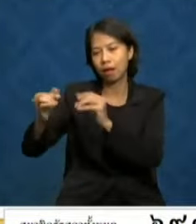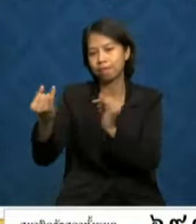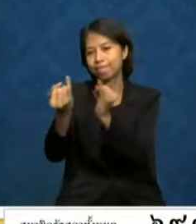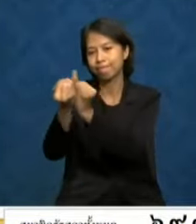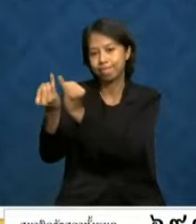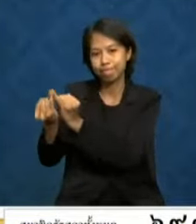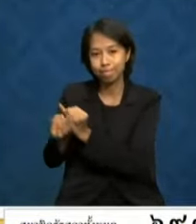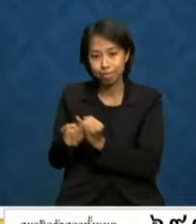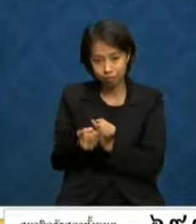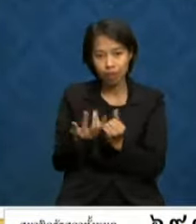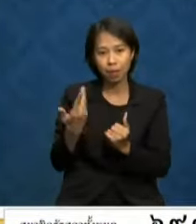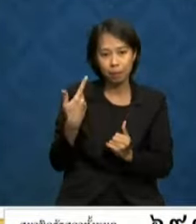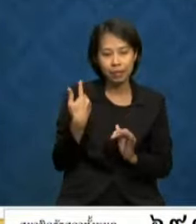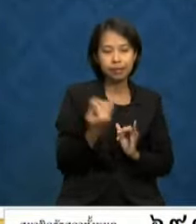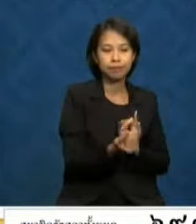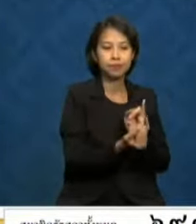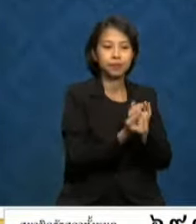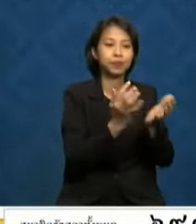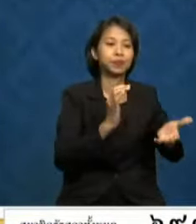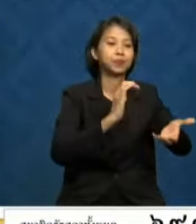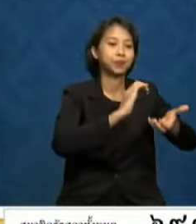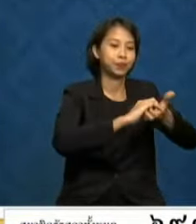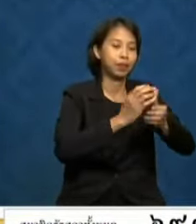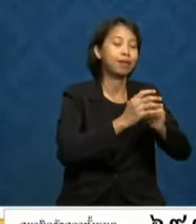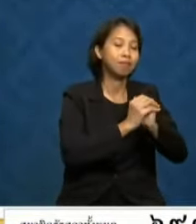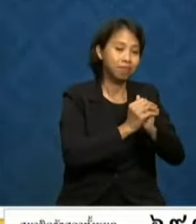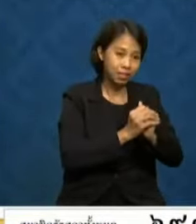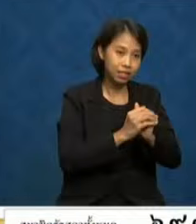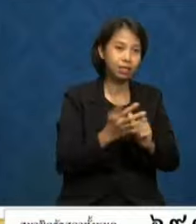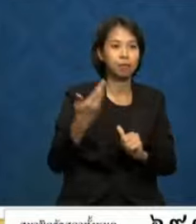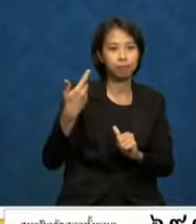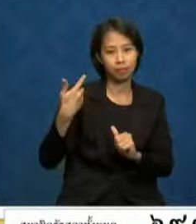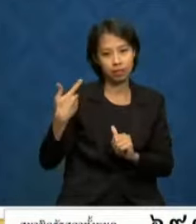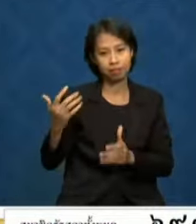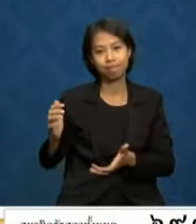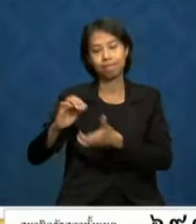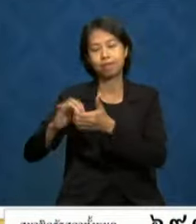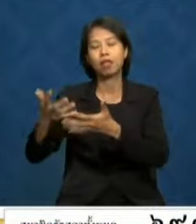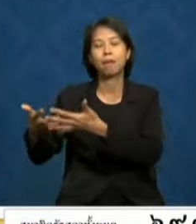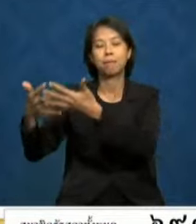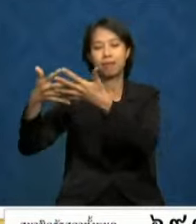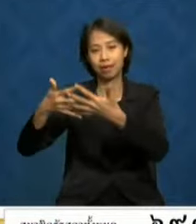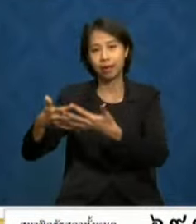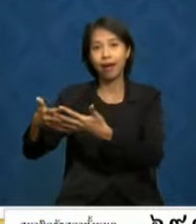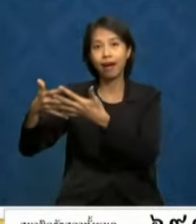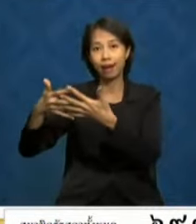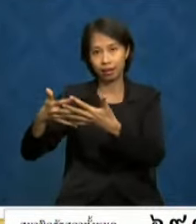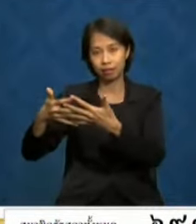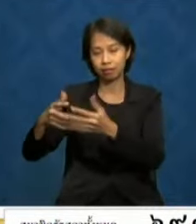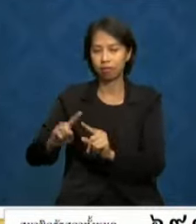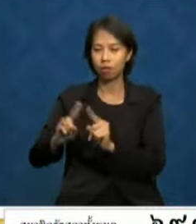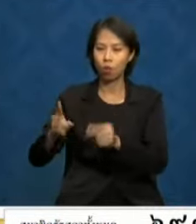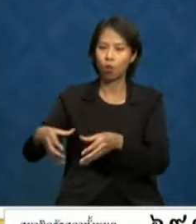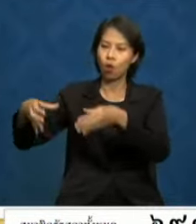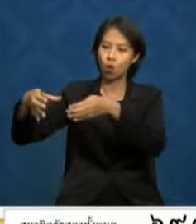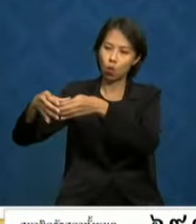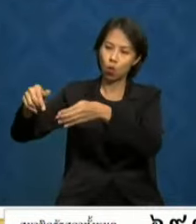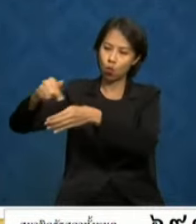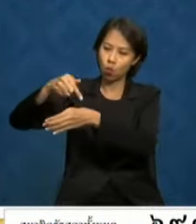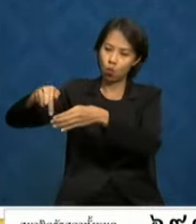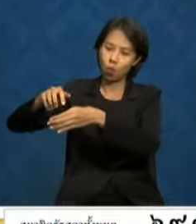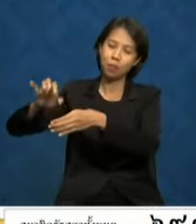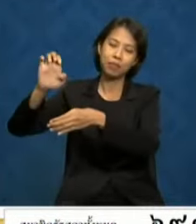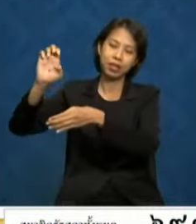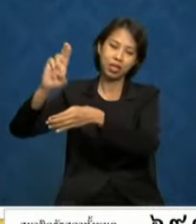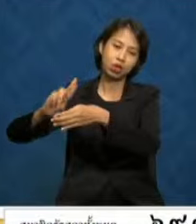จีนเรามีพันธมิตรที่เก่าแก่ที่สุด190ปีคือสหรัฐอเมริกาแต่ EU คือกลุ่มประเทศสำคัญที่เรา